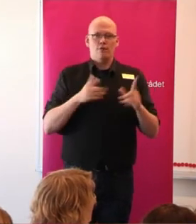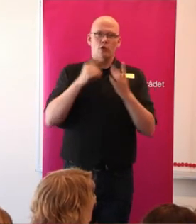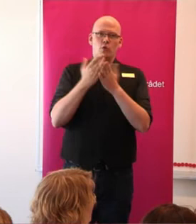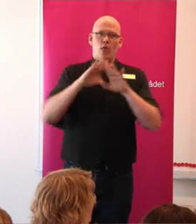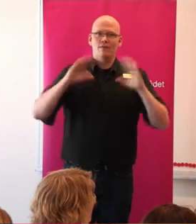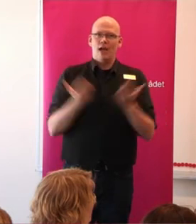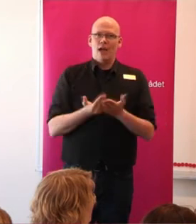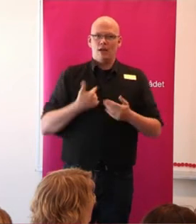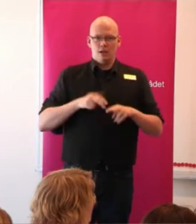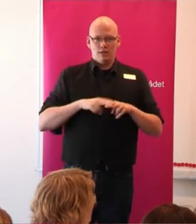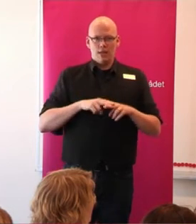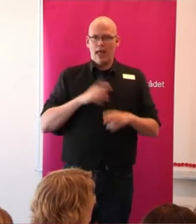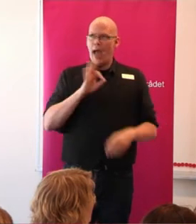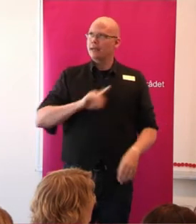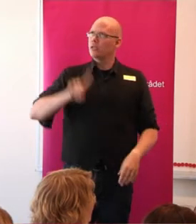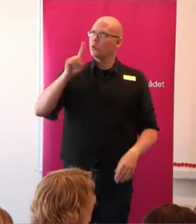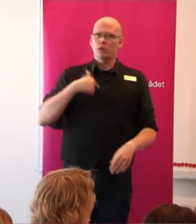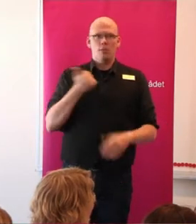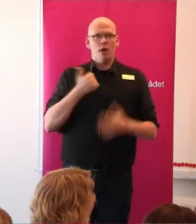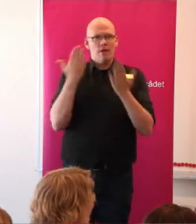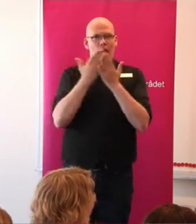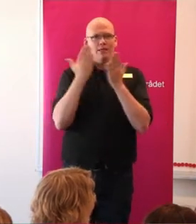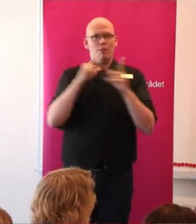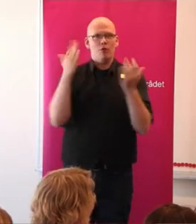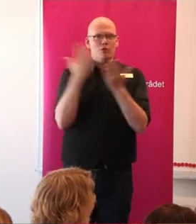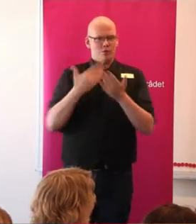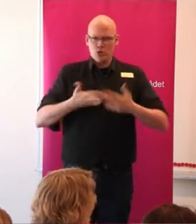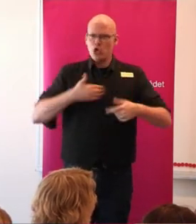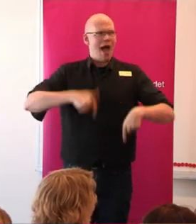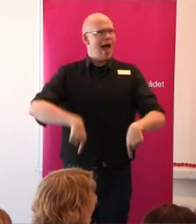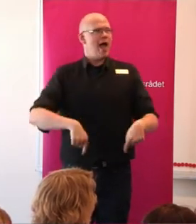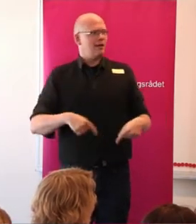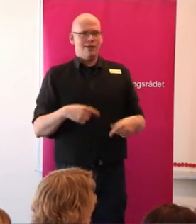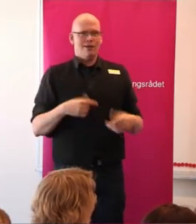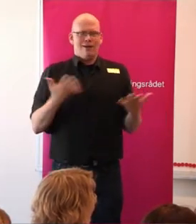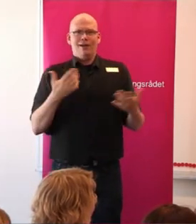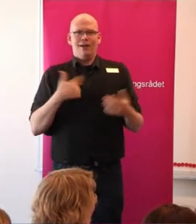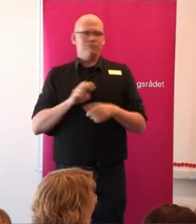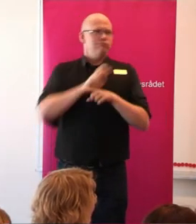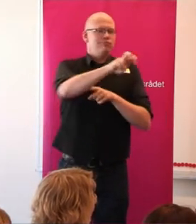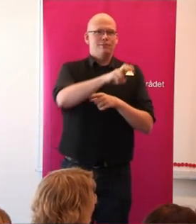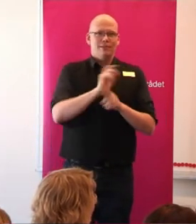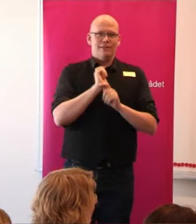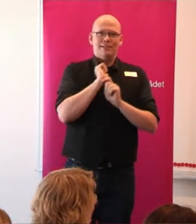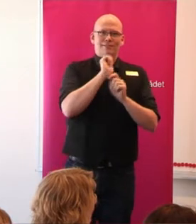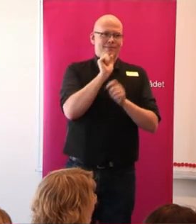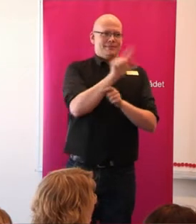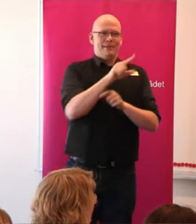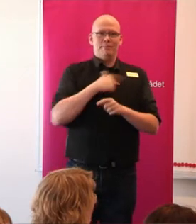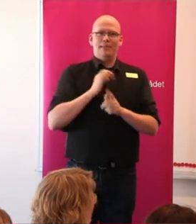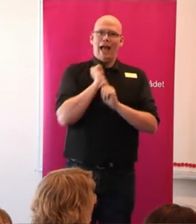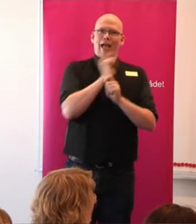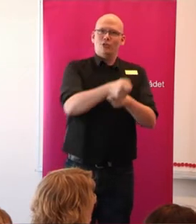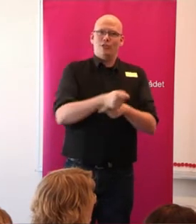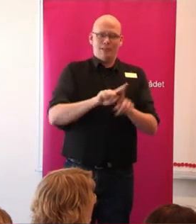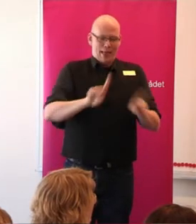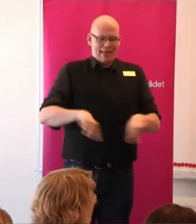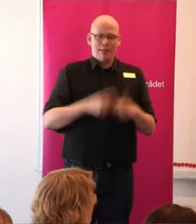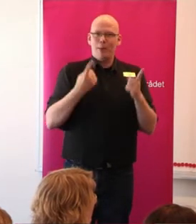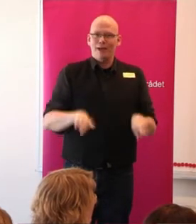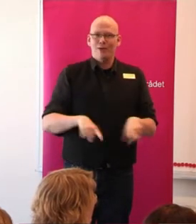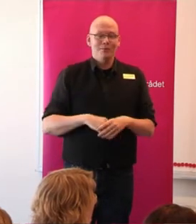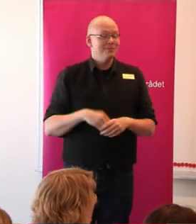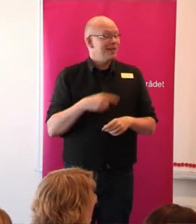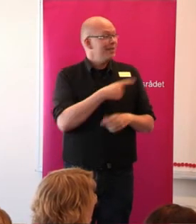jag att herregud, man ska ju börja läsa på folkhögskola. Det är ju inte klokt, men jag är här. Det är inte va? Får dra iväg och lämna in min ansökningsmankett med en gång. Ni